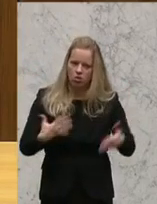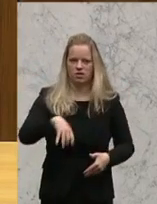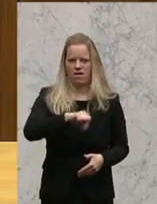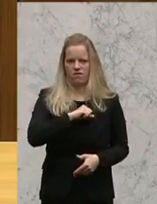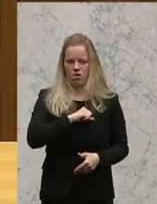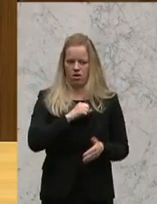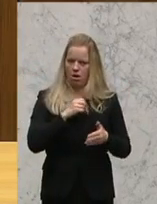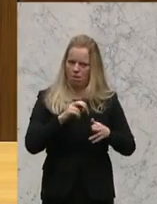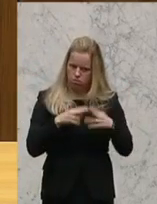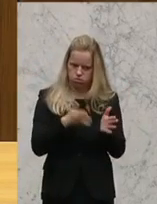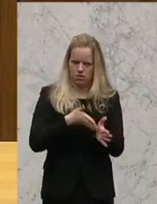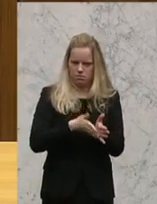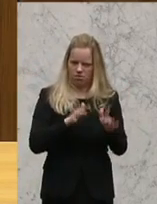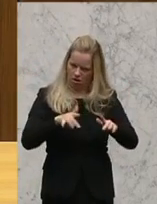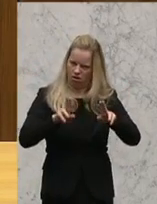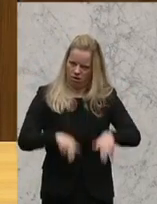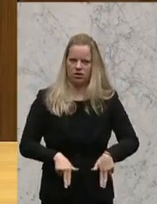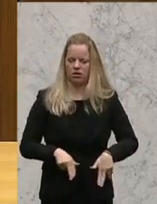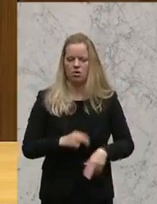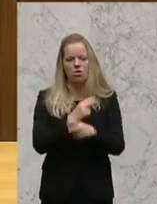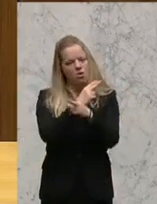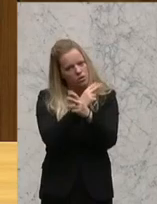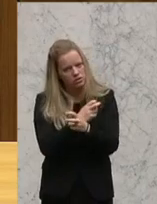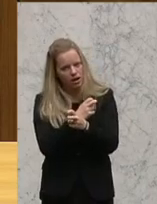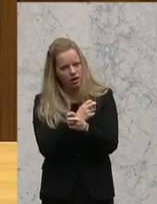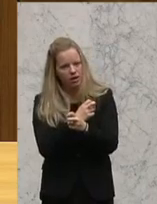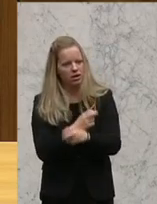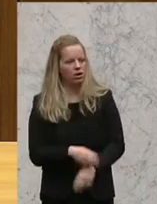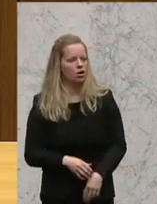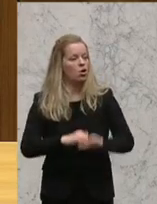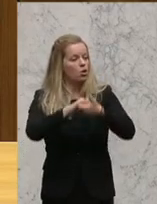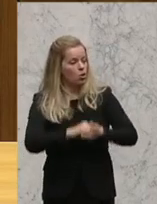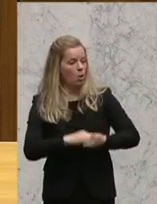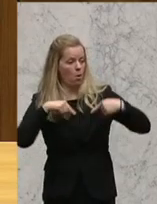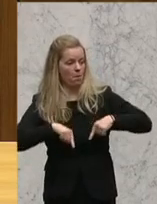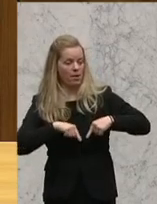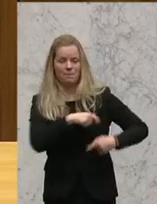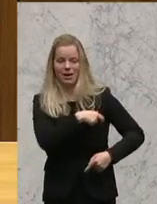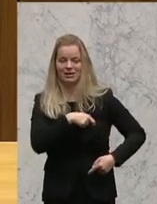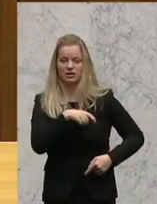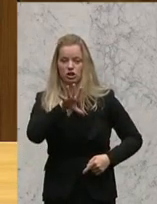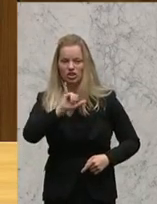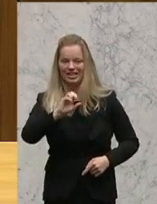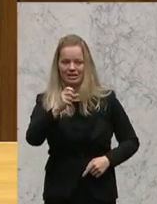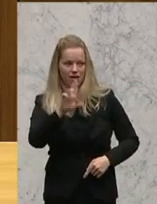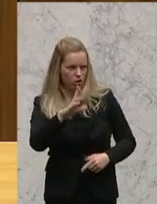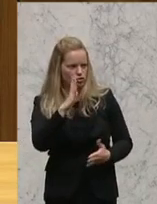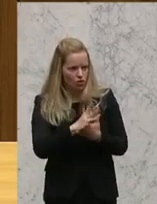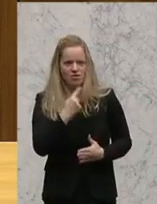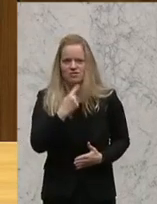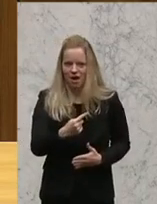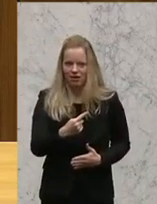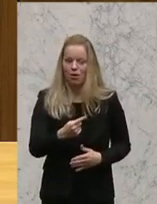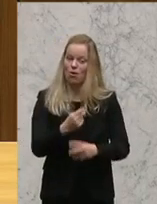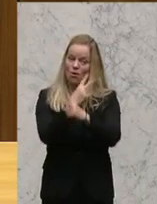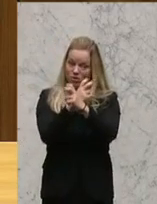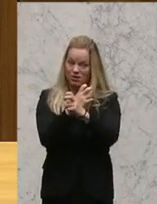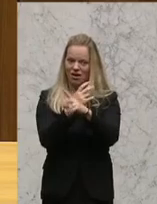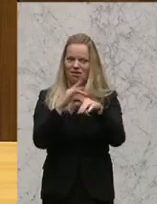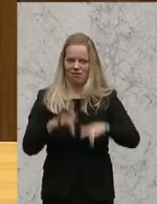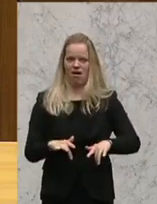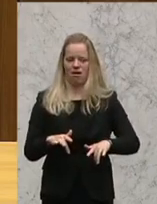gibt uns recht. Österreich, und das hat unser Klubobmann Magister Schieder schon angesprochen, Österreich ist bei